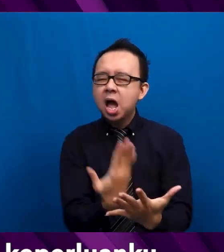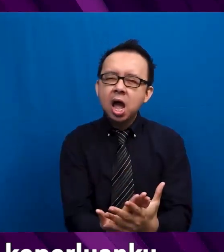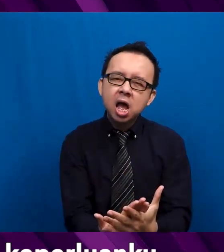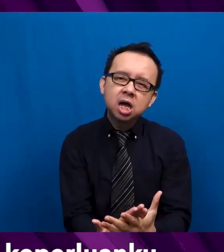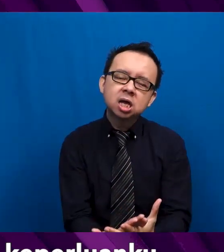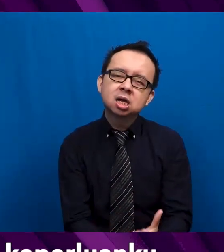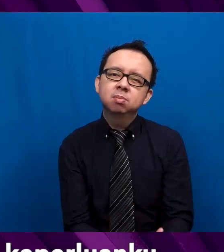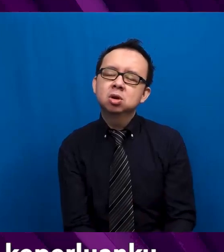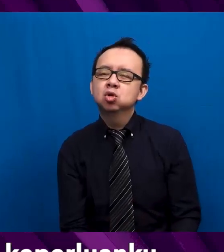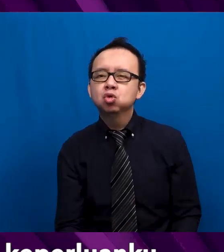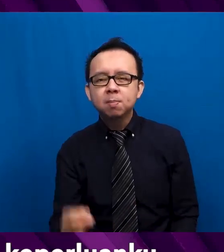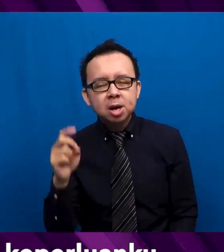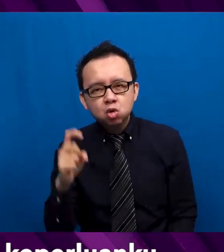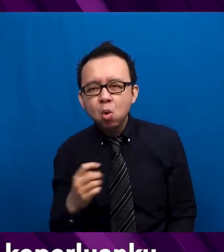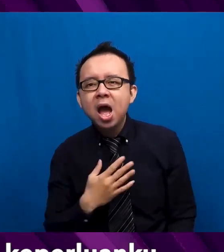segala